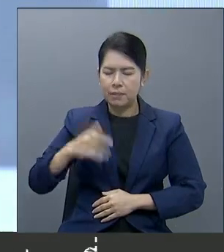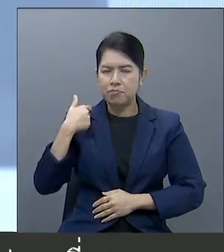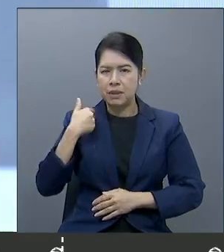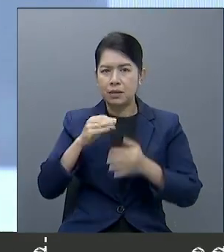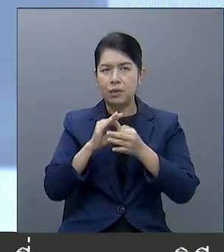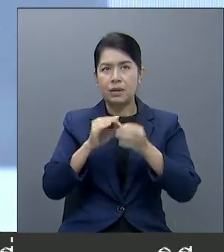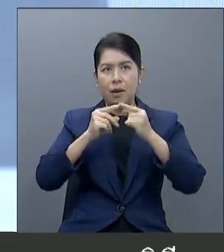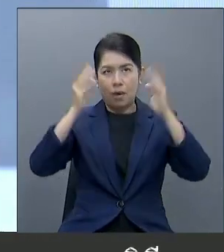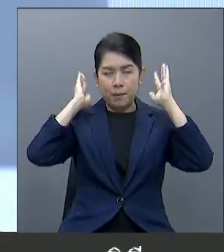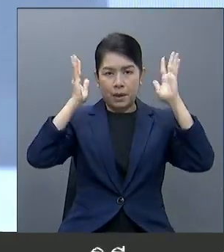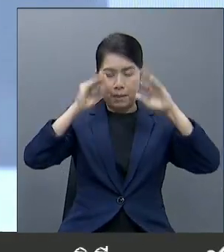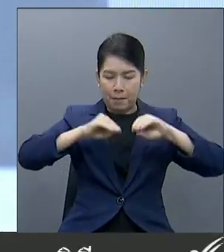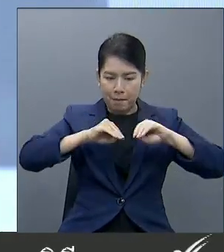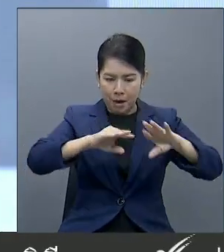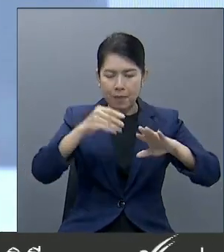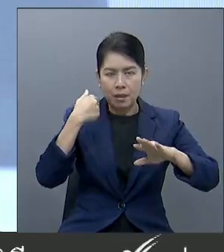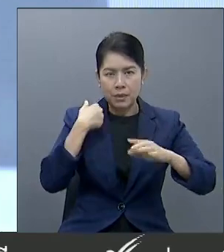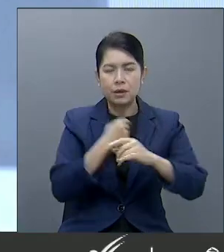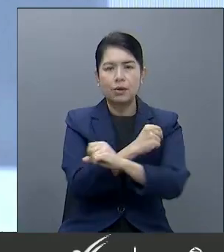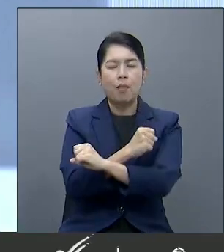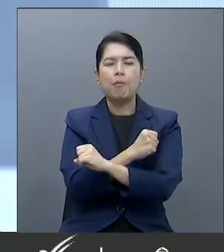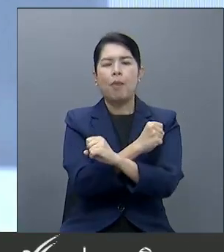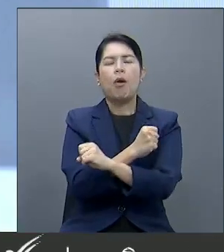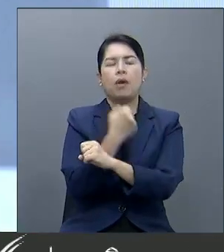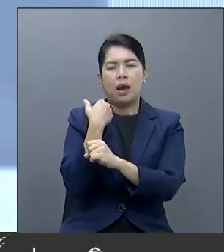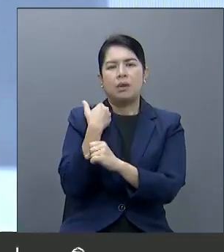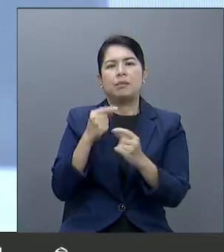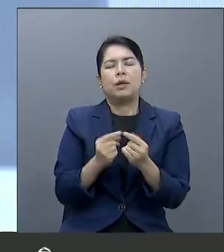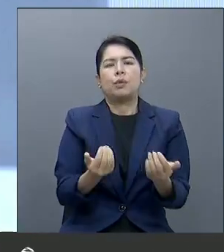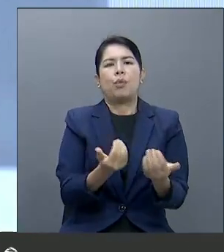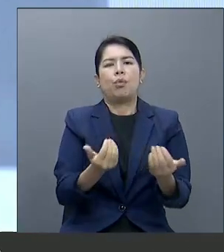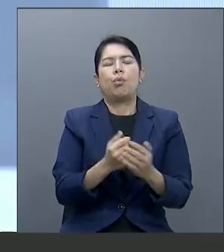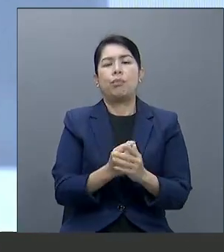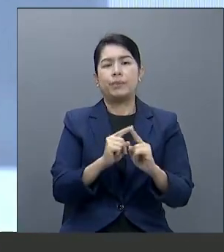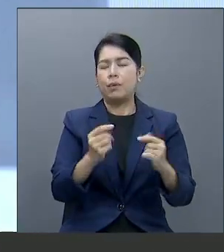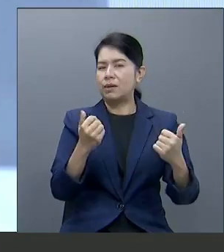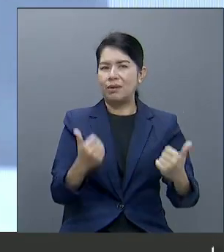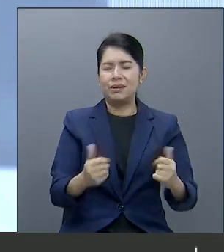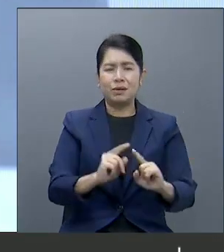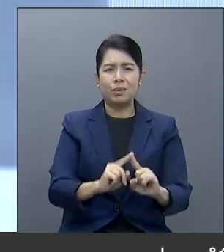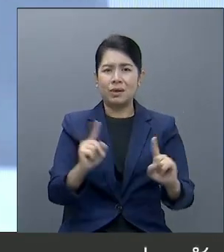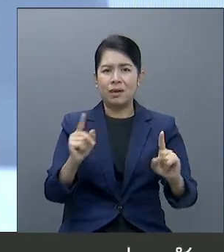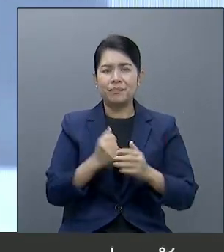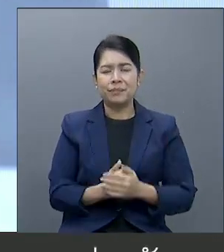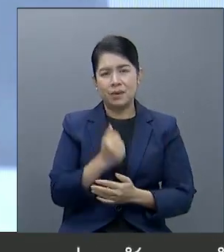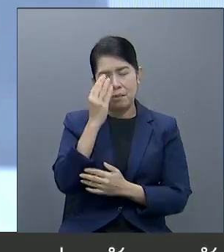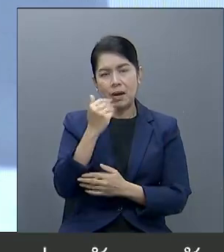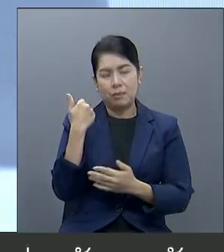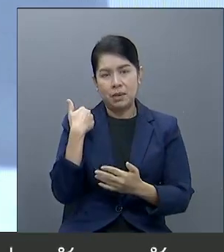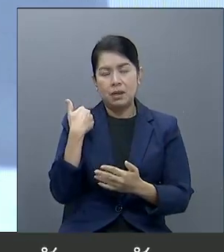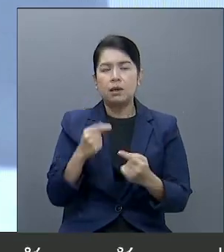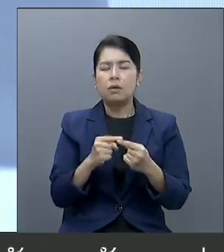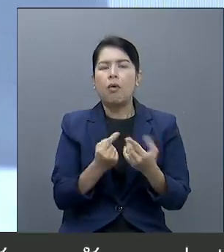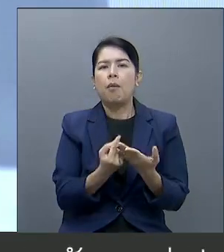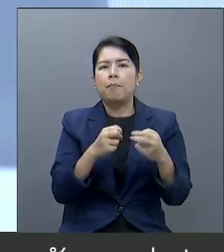ให้ทำมันเพื่อที่จะเป็นการควบคุมประชากรแต่เมื่อเวลาผ่านไปมาถึงยุคปัจจุบันนี้เรากลับพบว่าเออเรามีอัตราการเกิด